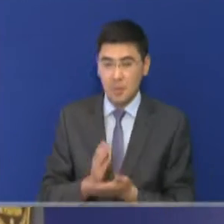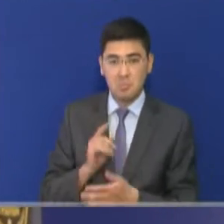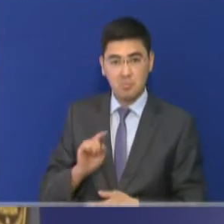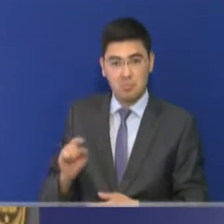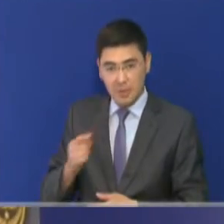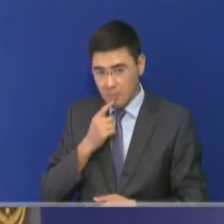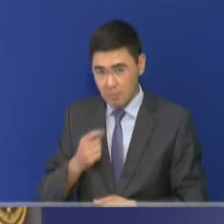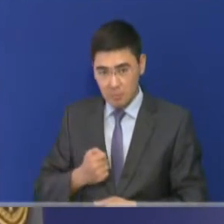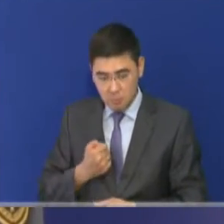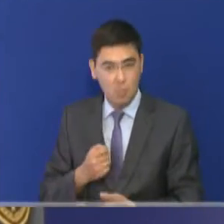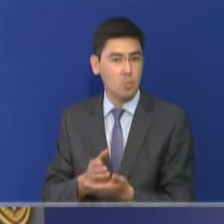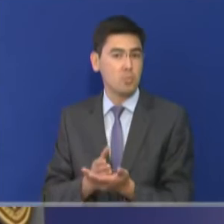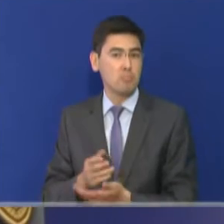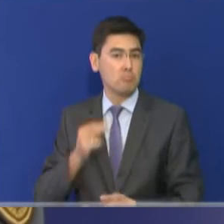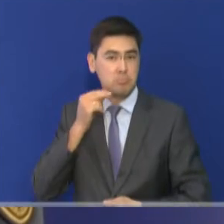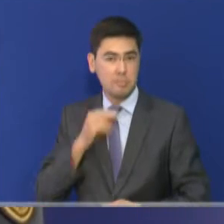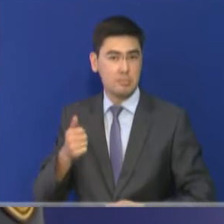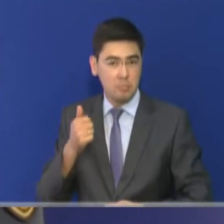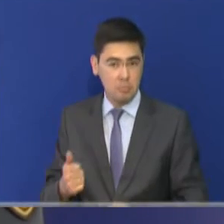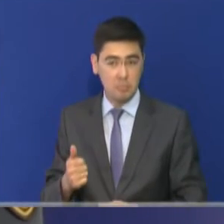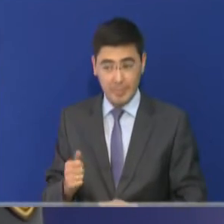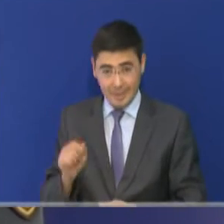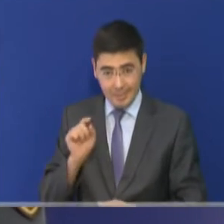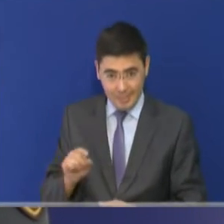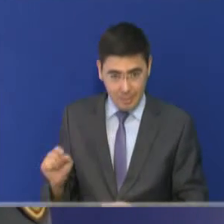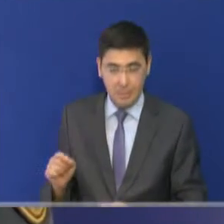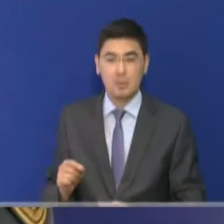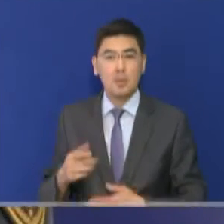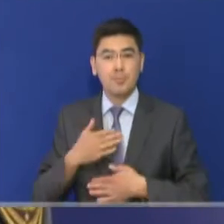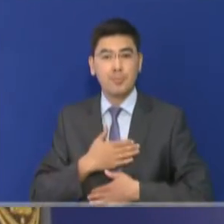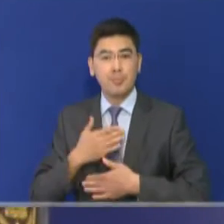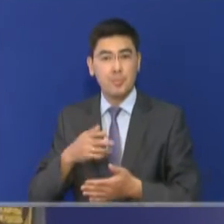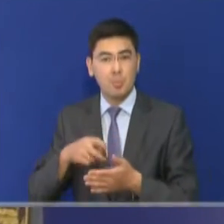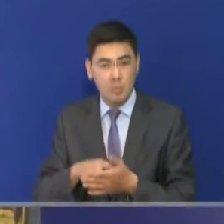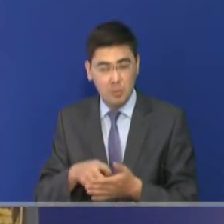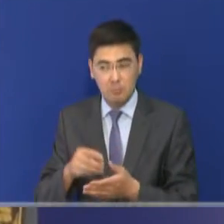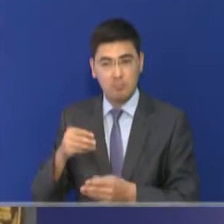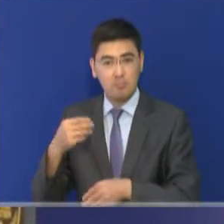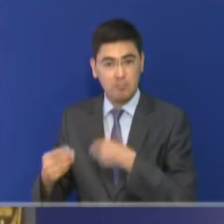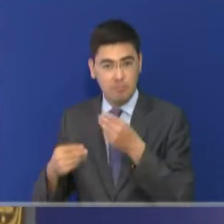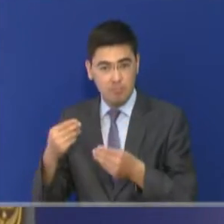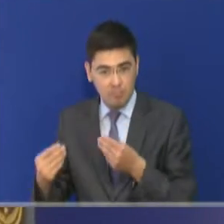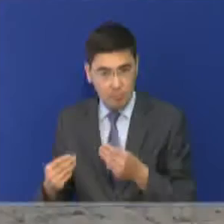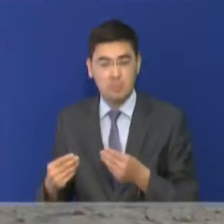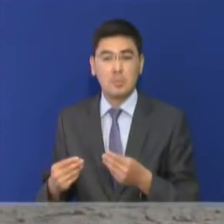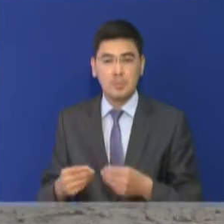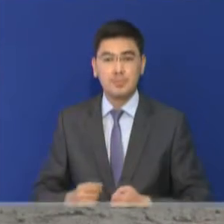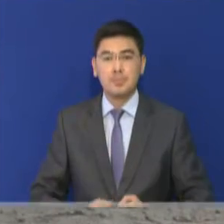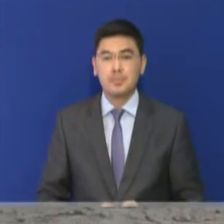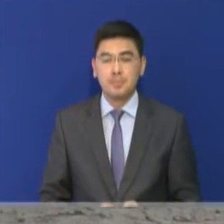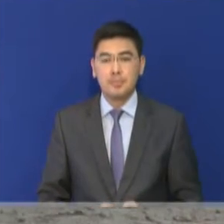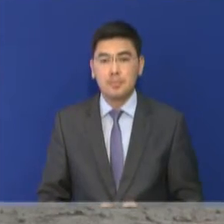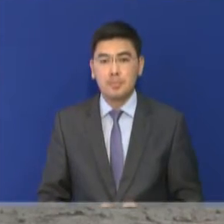военнослужащих, которые отличились, были поощрены грамотами и благодарственными письмами.